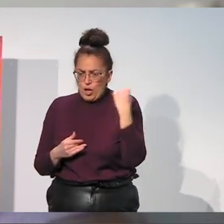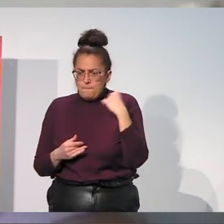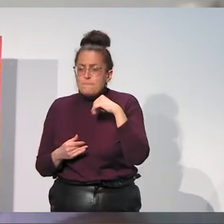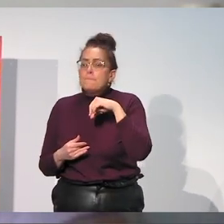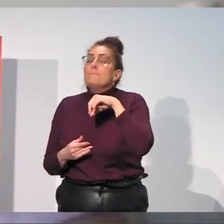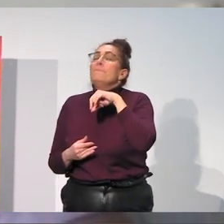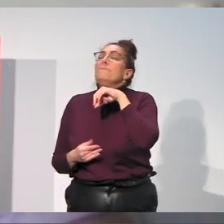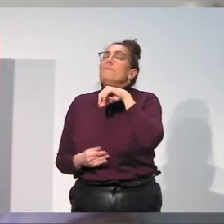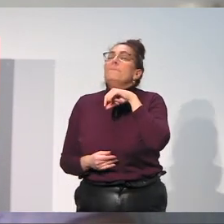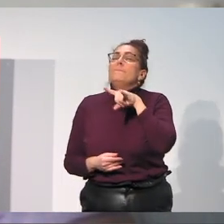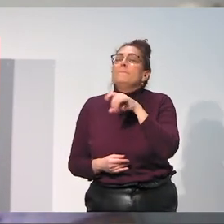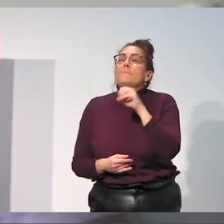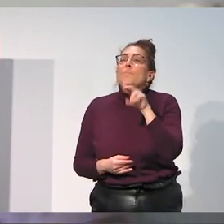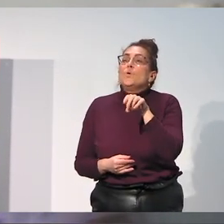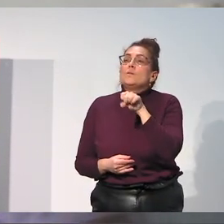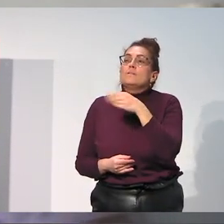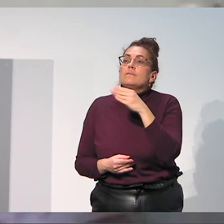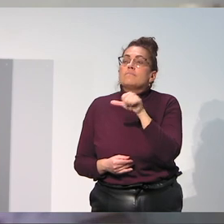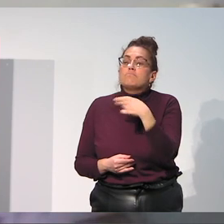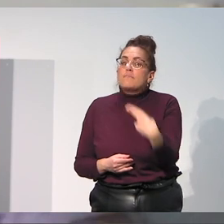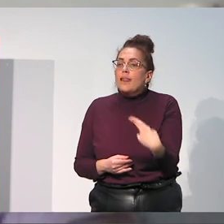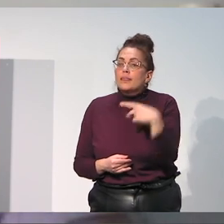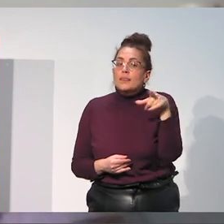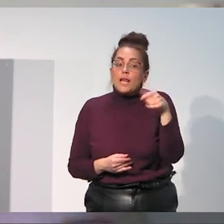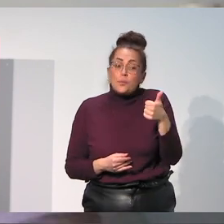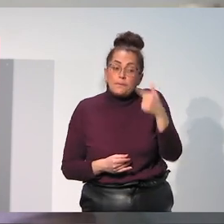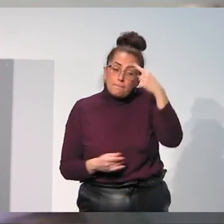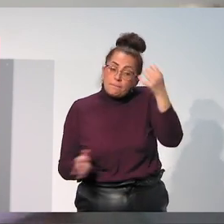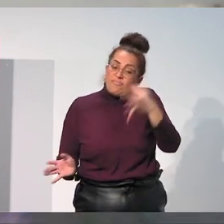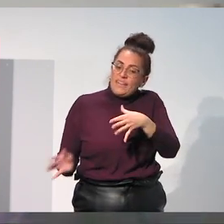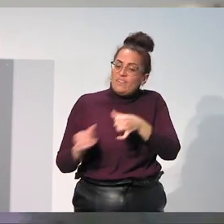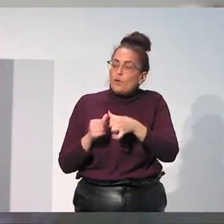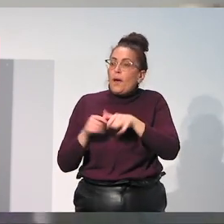a inventé des légères